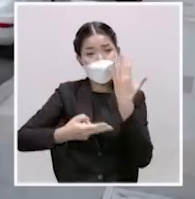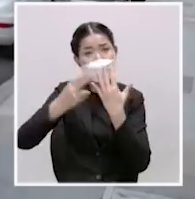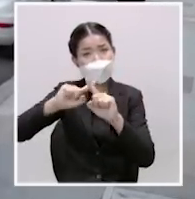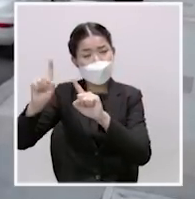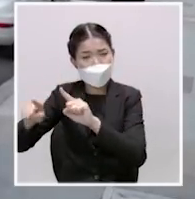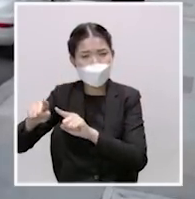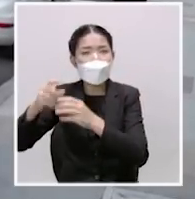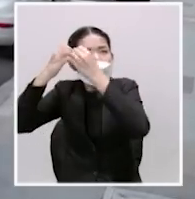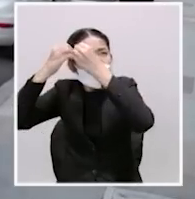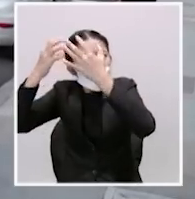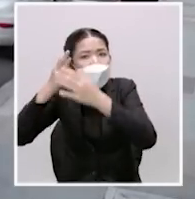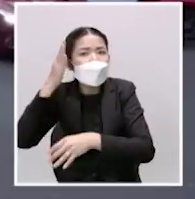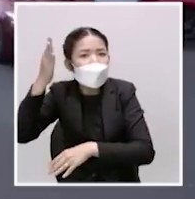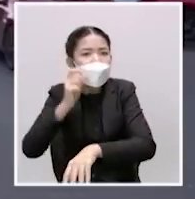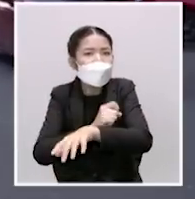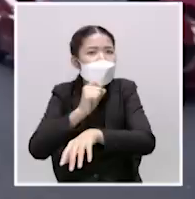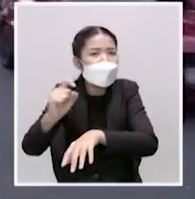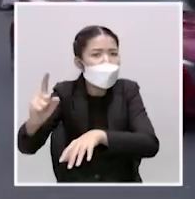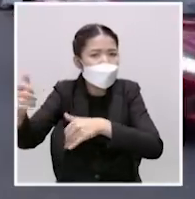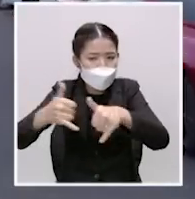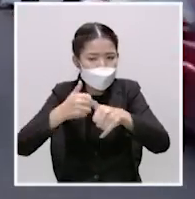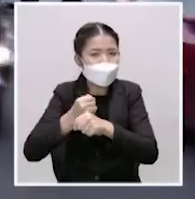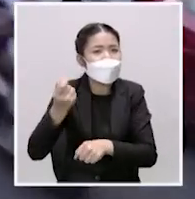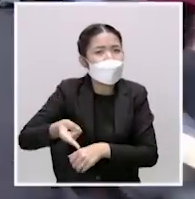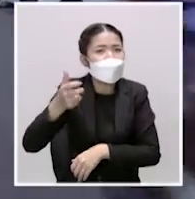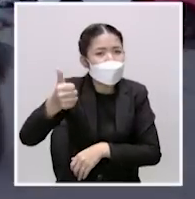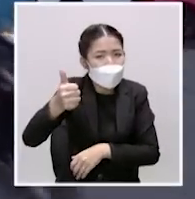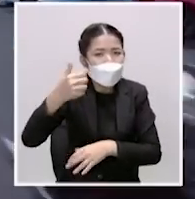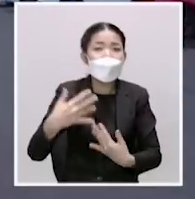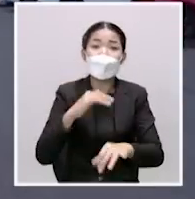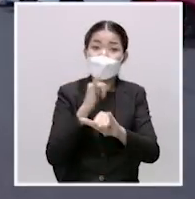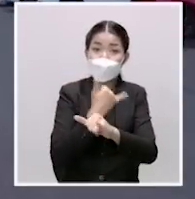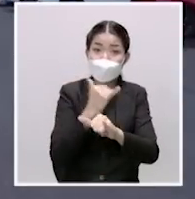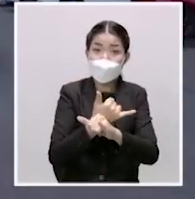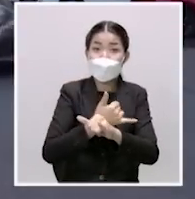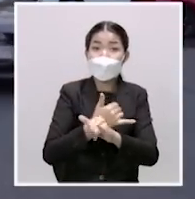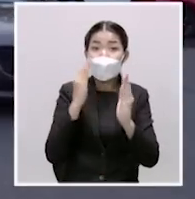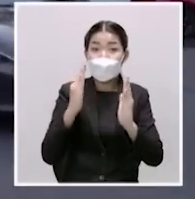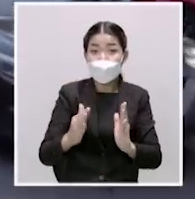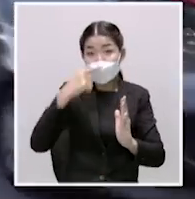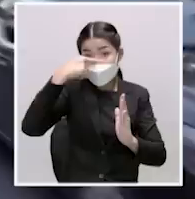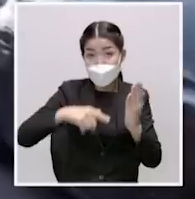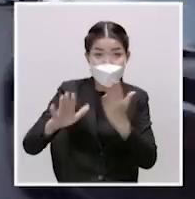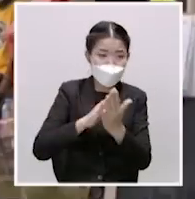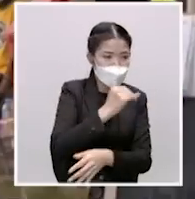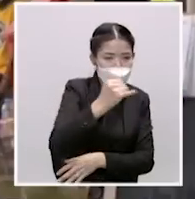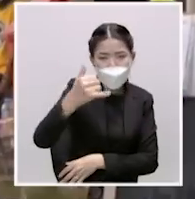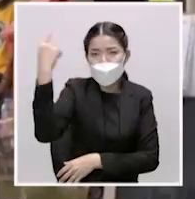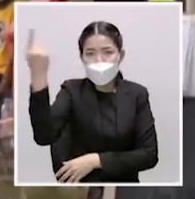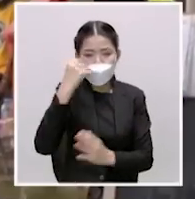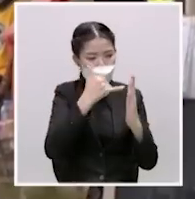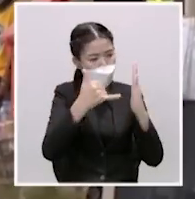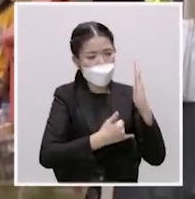ง ช่วงปีใหม่ที่ผ่านมาโอ้โหน ัก ท่องเที่ยวชาวไทยนะครับออกไปเที่ยวเยอะมากน